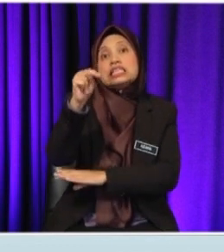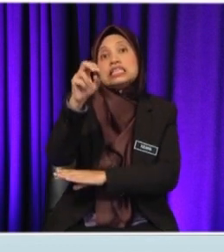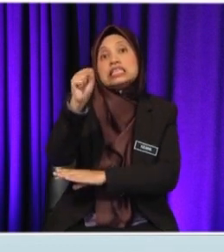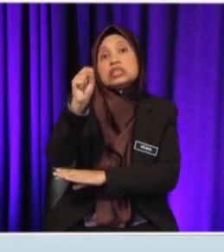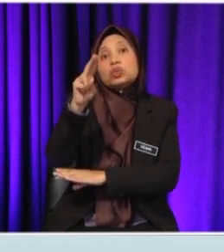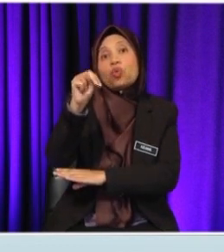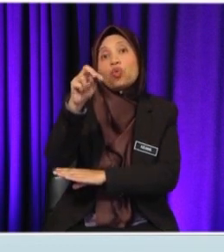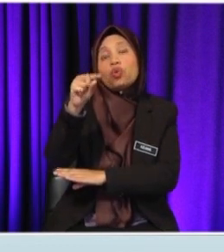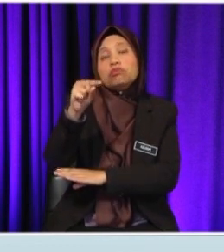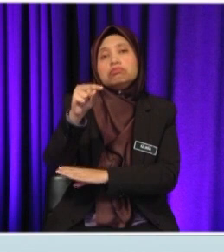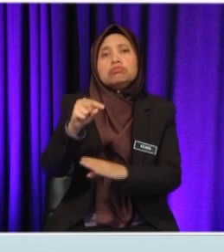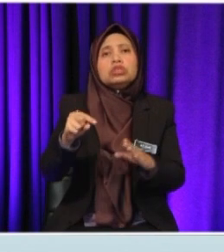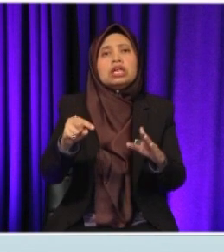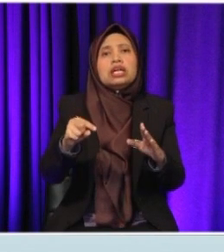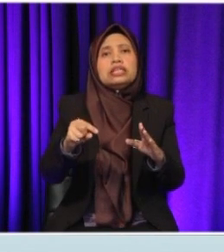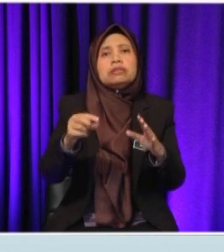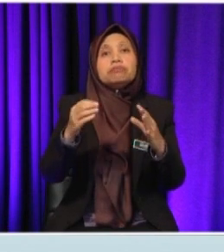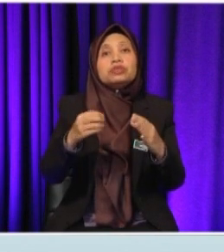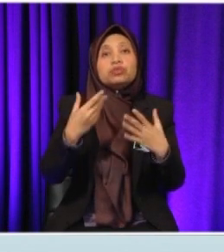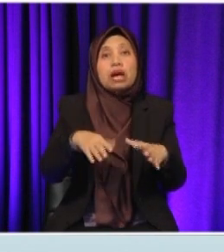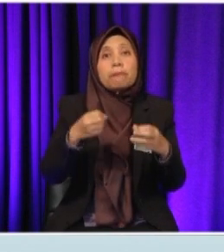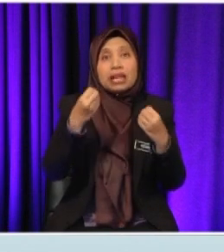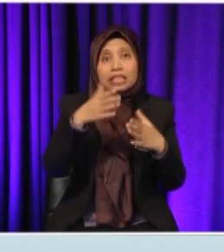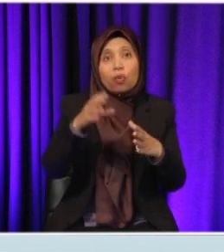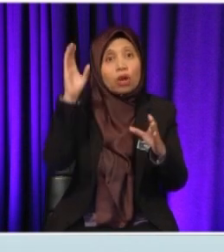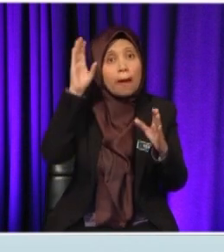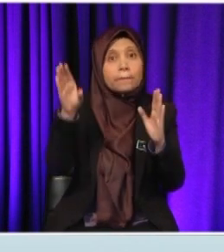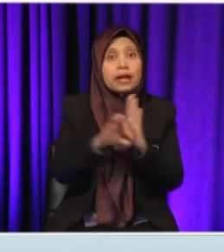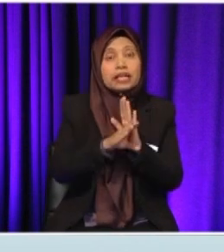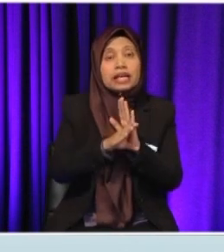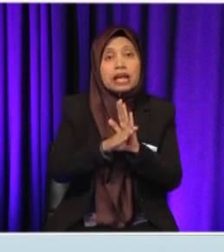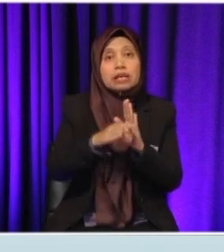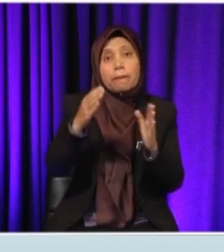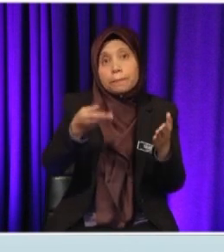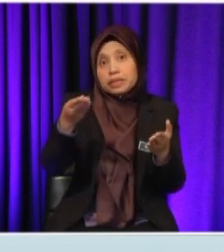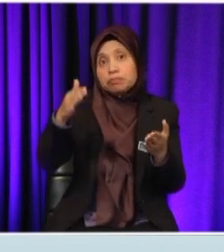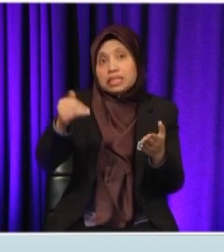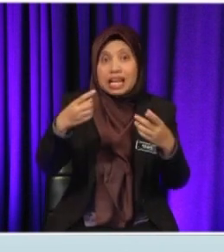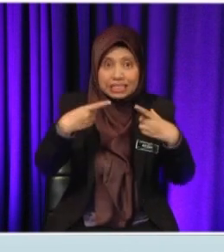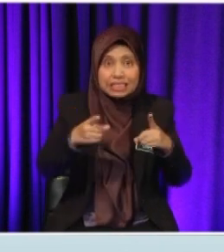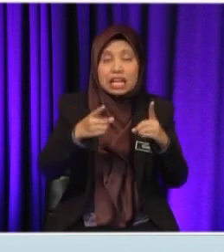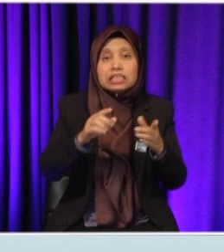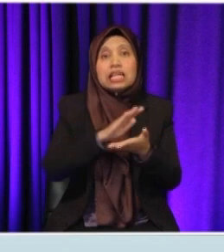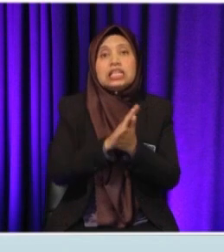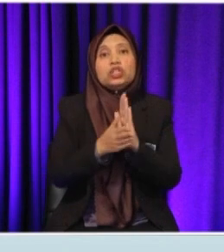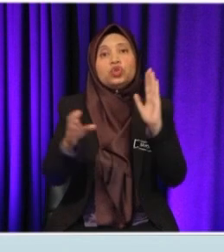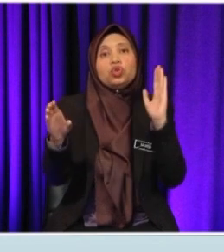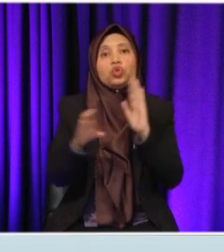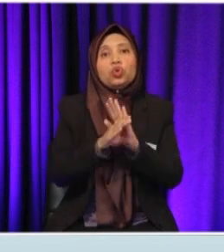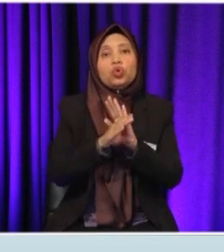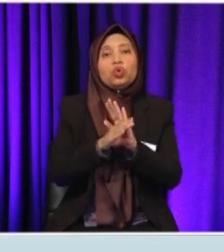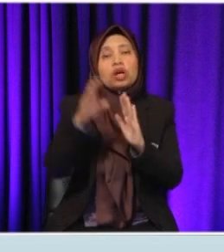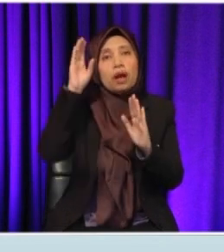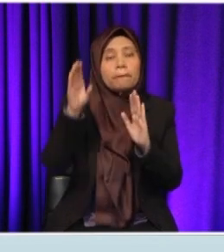lain, pengarang seolah-olah menjadi tukang cerita, menggambarkan sesuatu perkara yang peristiwa yang tengah berlaku. Contoh,